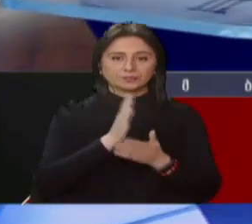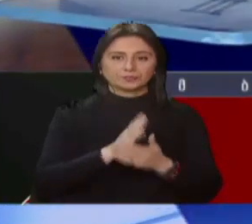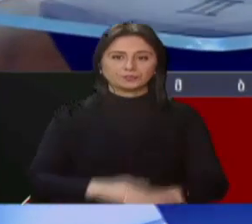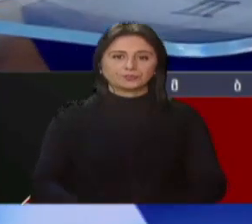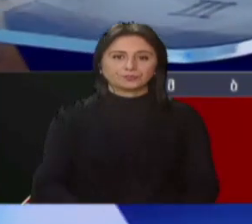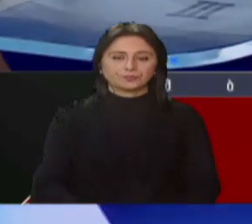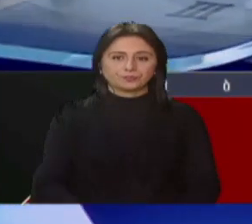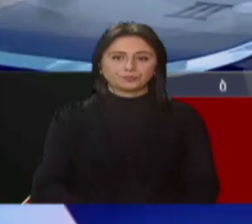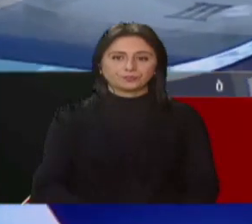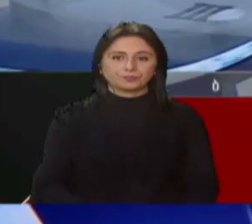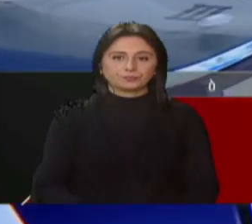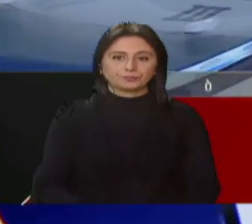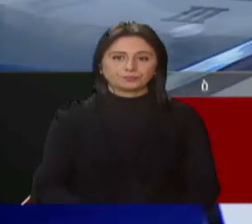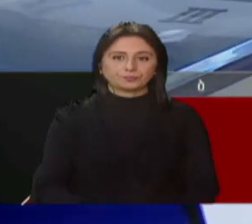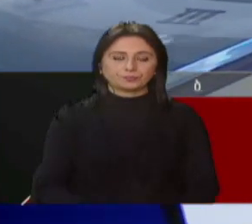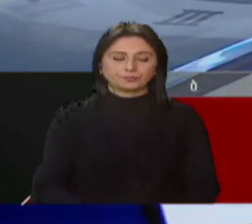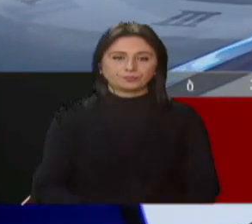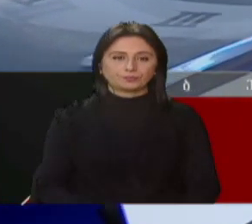ეთერში გვერდება. თათია, გისმენთ.